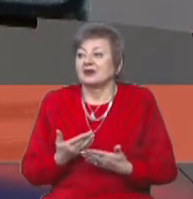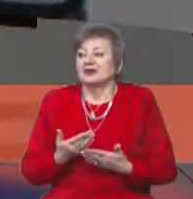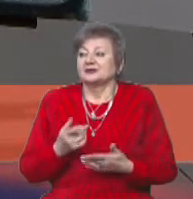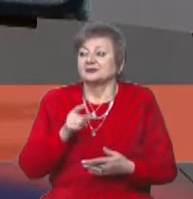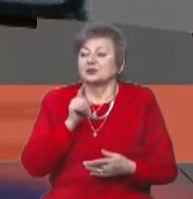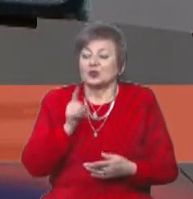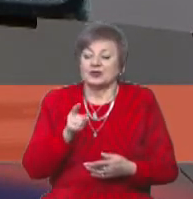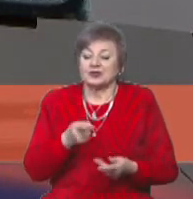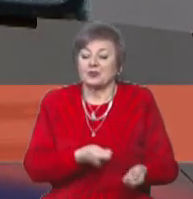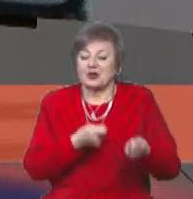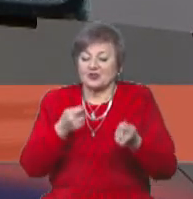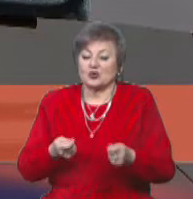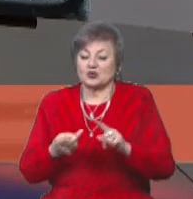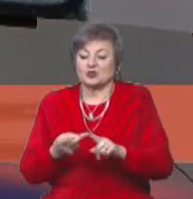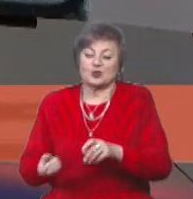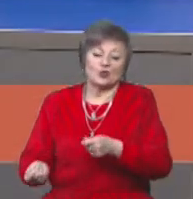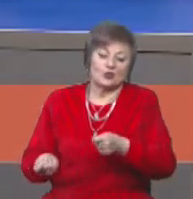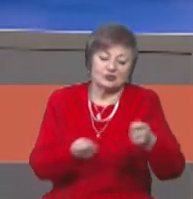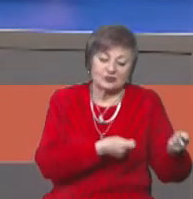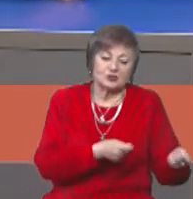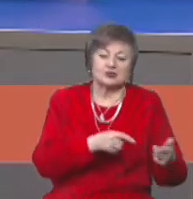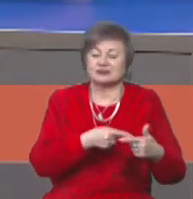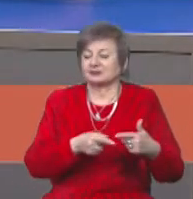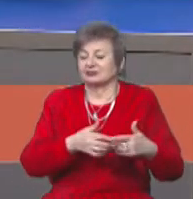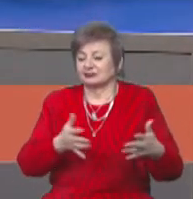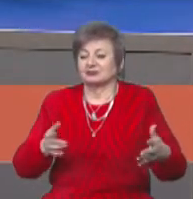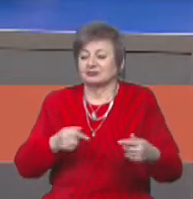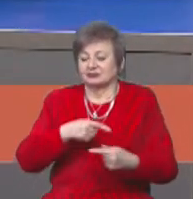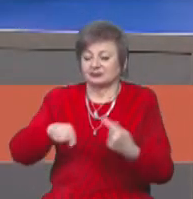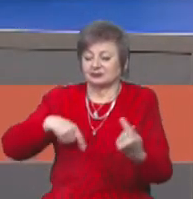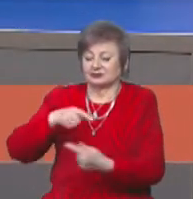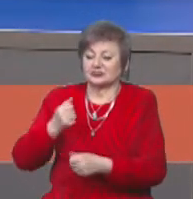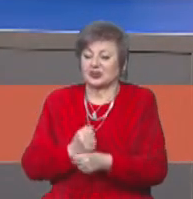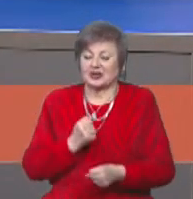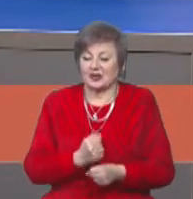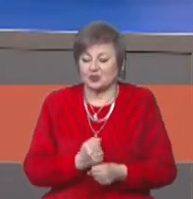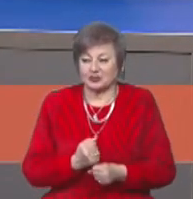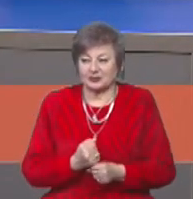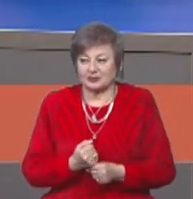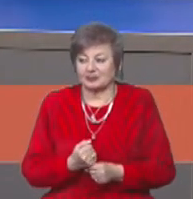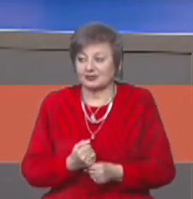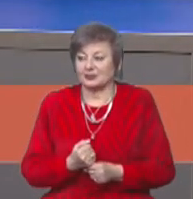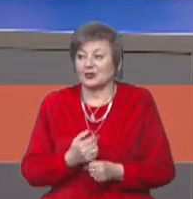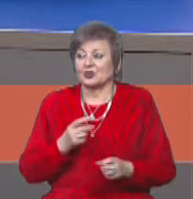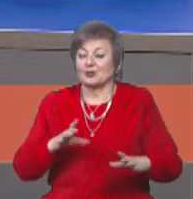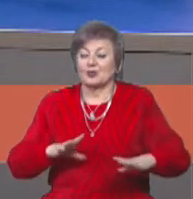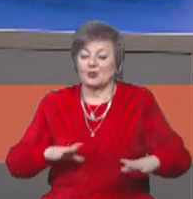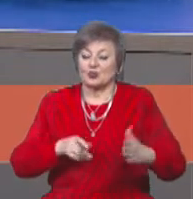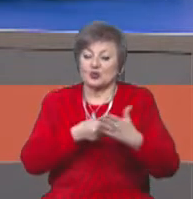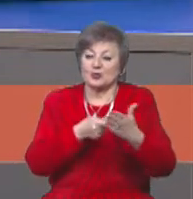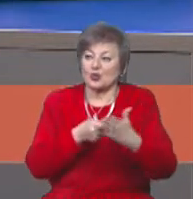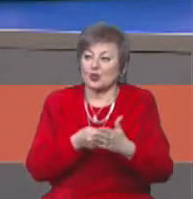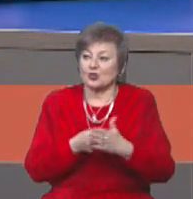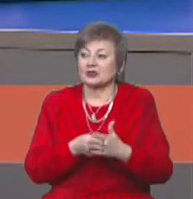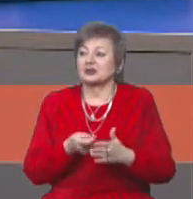там других виводиш, ти воду, там мусітавод, там сабуру, там сабуру покормити, у мене ще дві